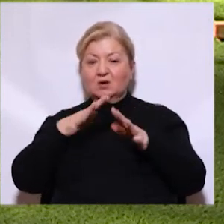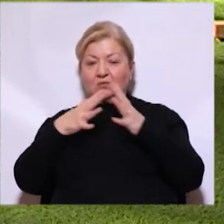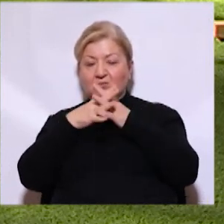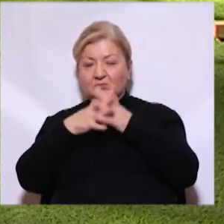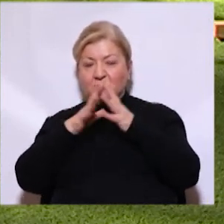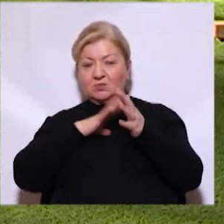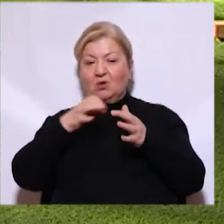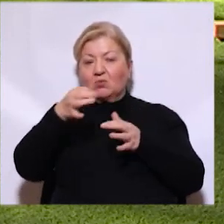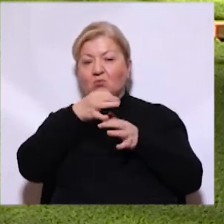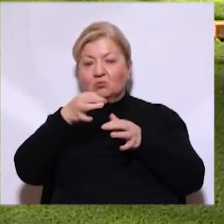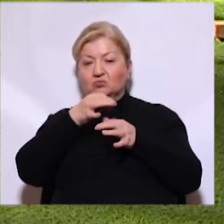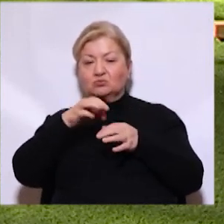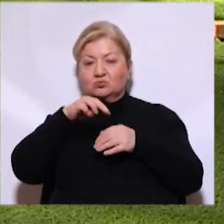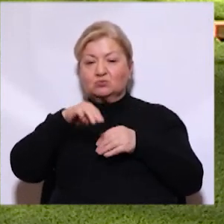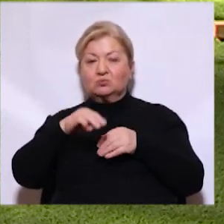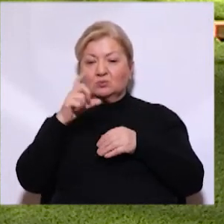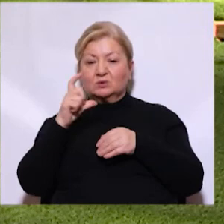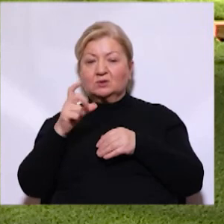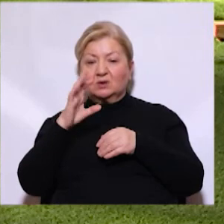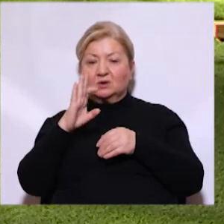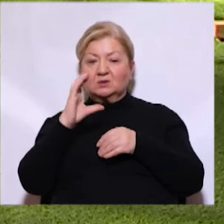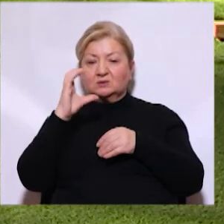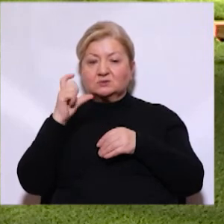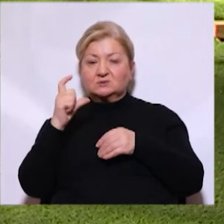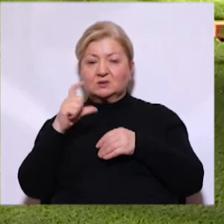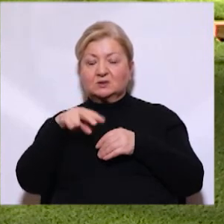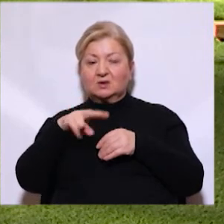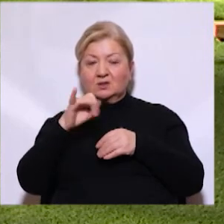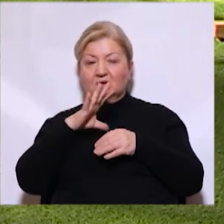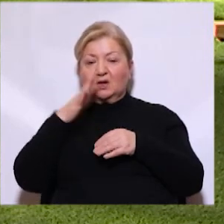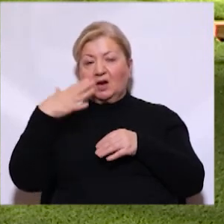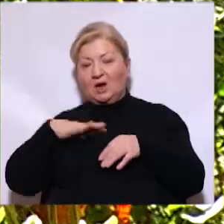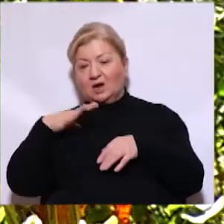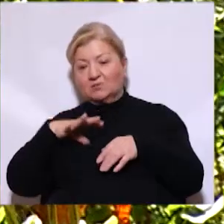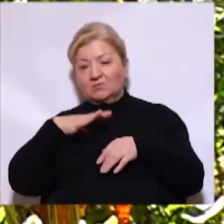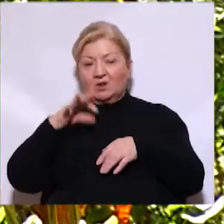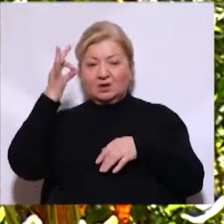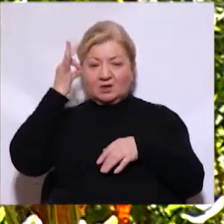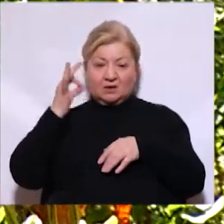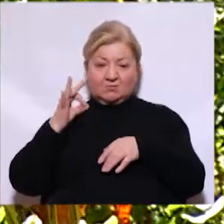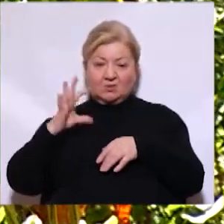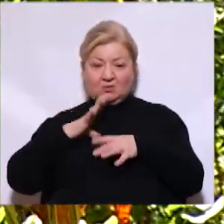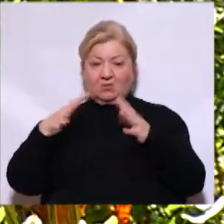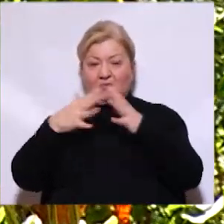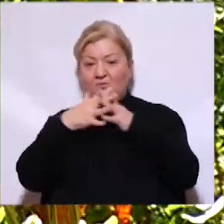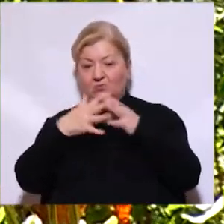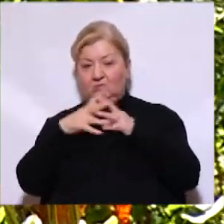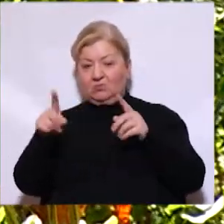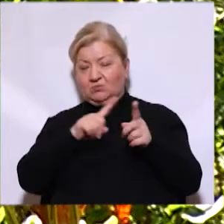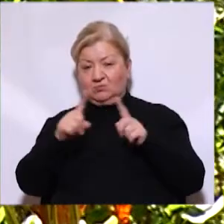ბრძოლა მიმდინარეობდა, იყო კუნძული ტექსელი და ქართველები და გერმანელები ომობდნენ. საკმაოდ ძიმედ დასრულდა